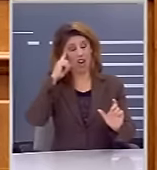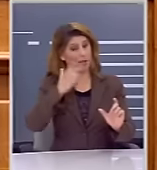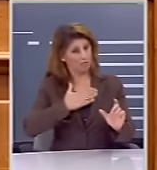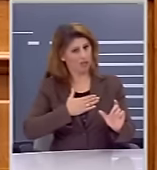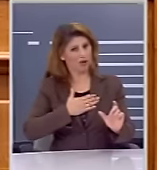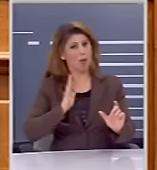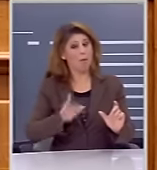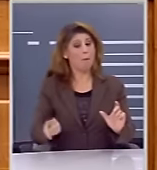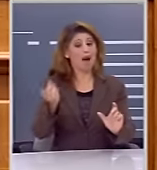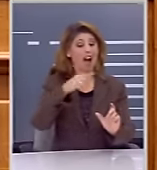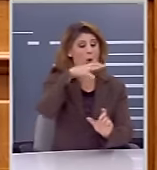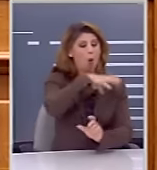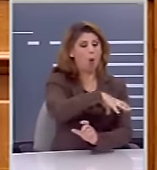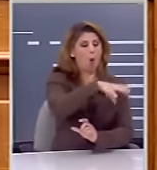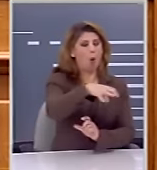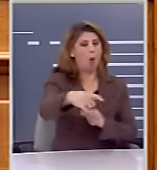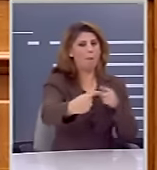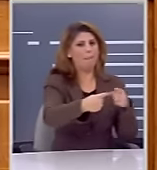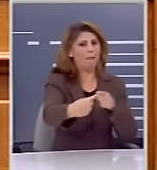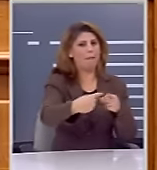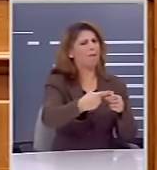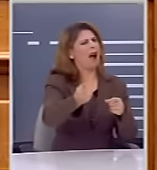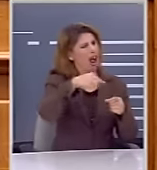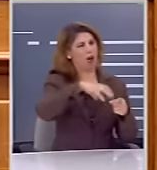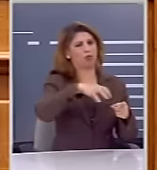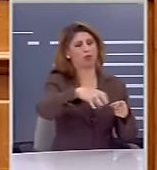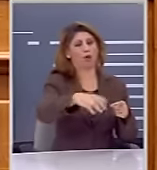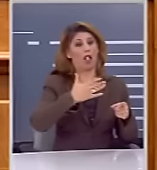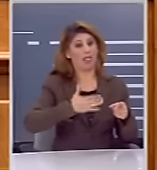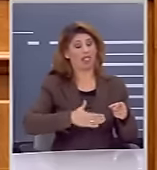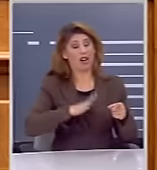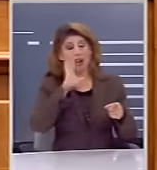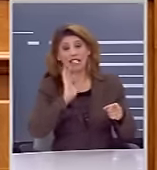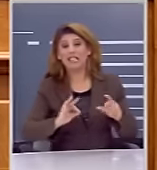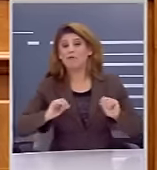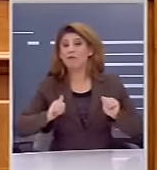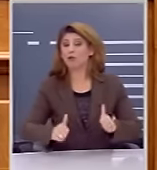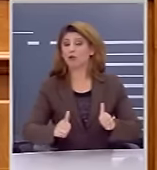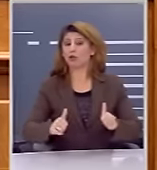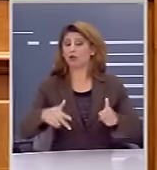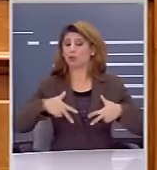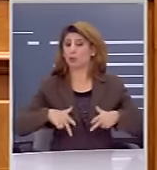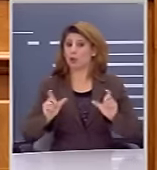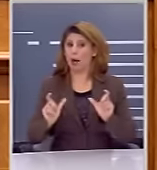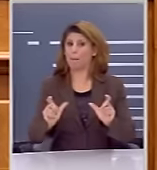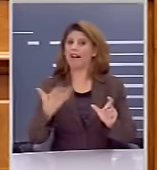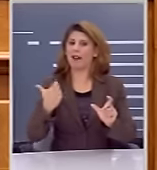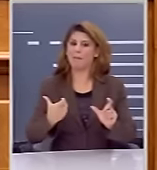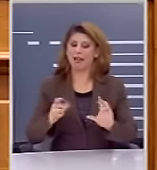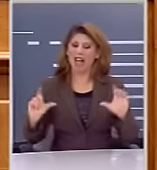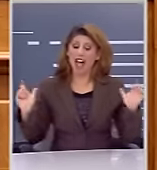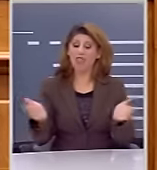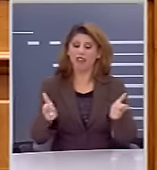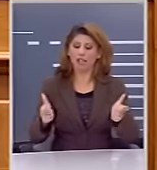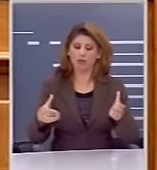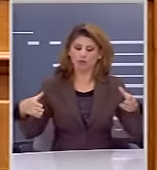να βρούμε άλλους χώρους με τους οποίους μπορούμε να έχουμε αντιπαράθεση. Θέλω να σας καταθέσω την ειλικρινή βούληση του Υπουργείου Εθνικής Άμυνας να υπάρχει μια εθνική γραμμή, και σε